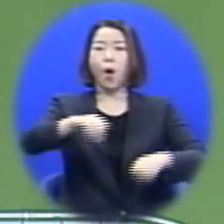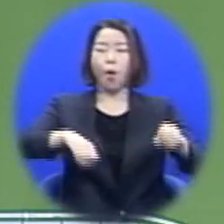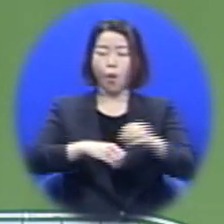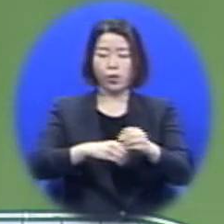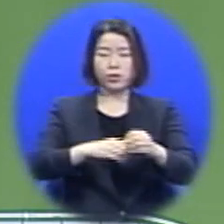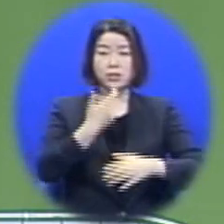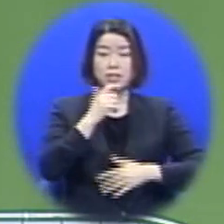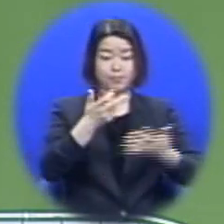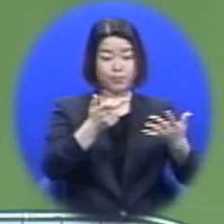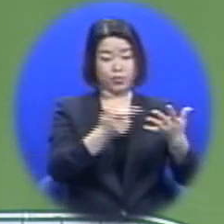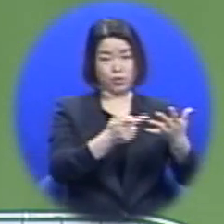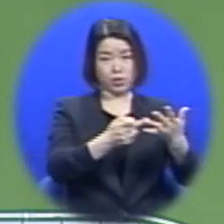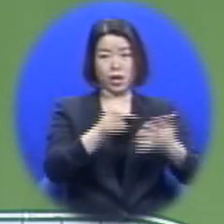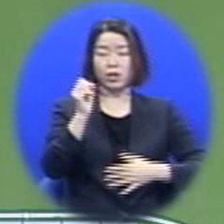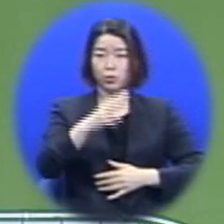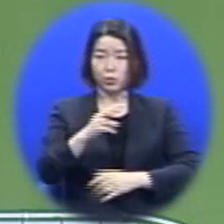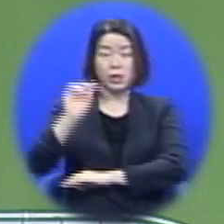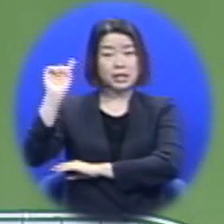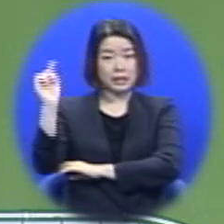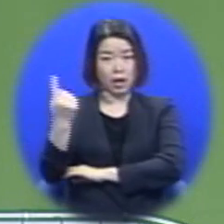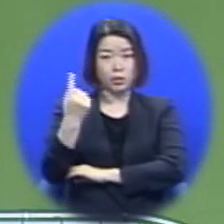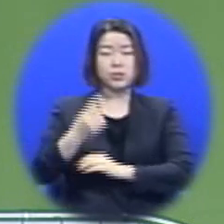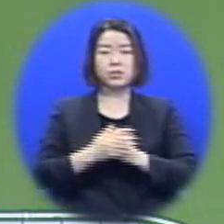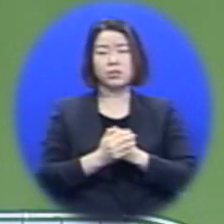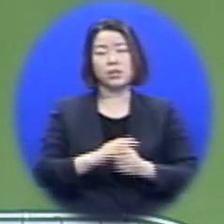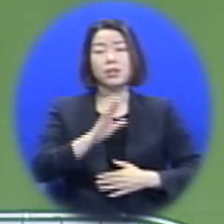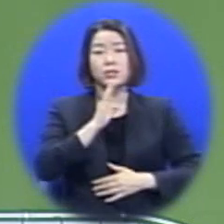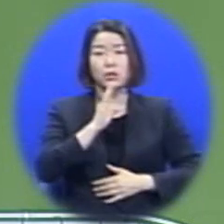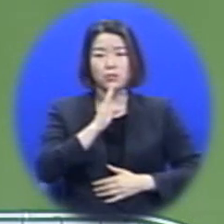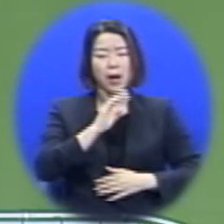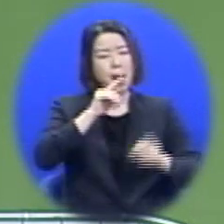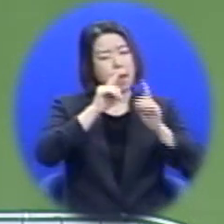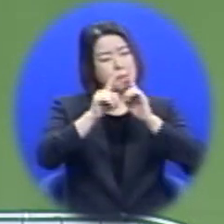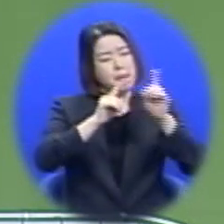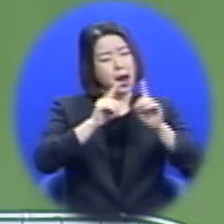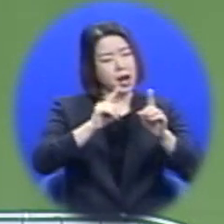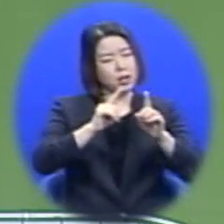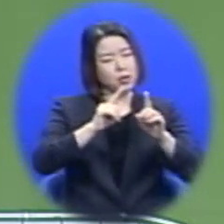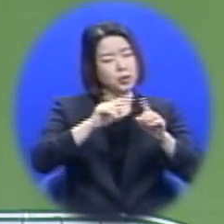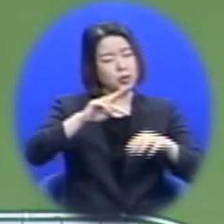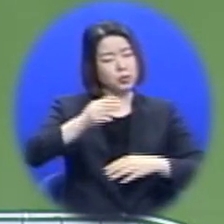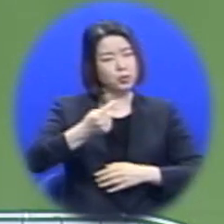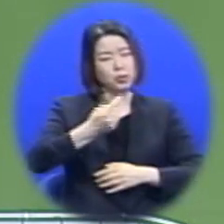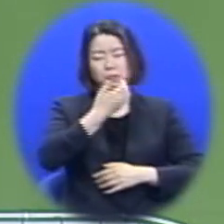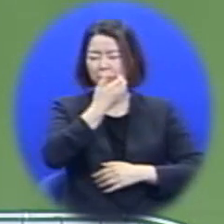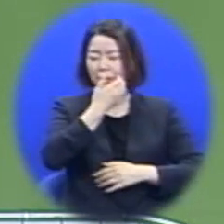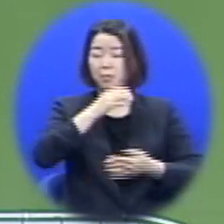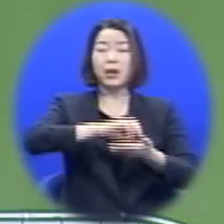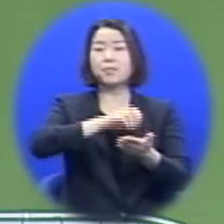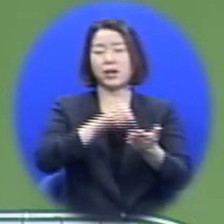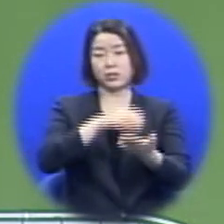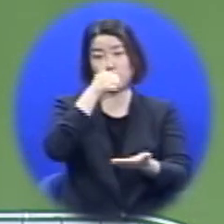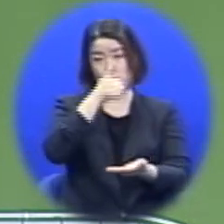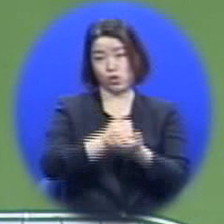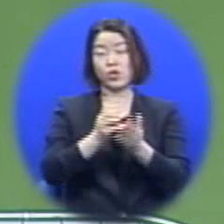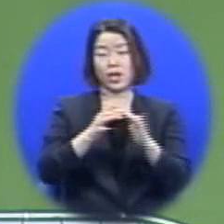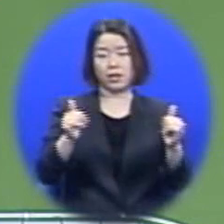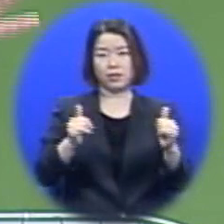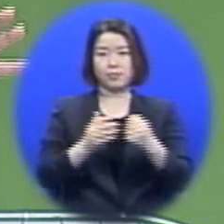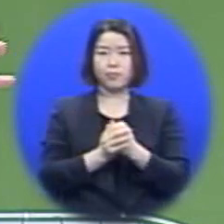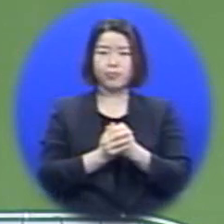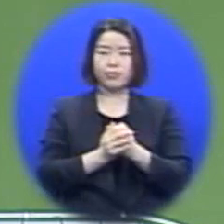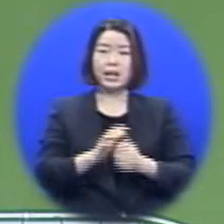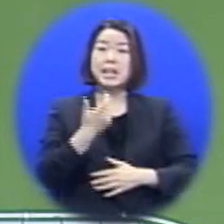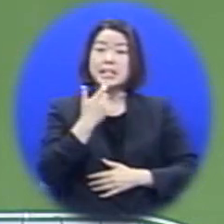유다와 다윗은 참 말하기도 민망할 만한 죄인들이었습니다. 야곱의